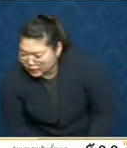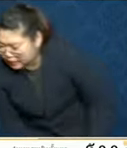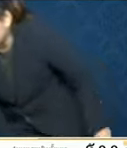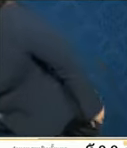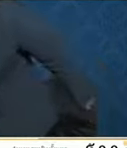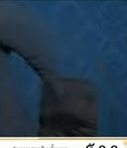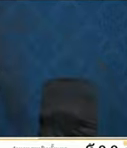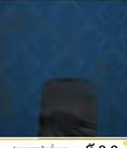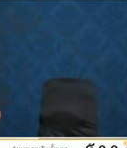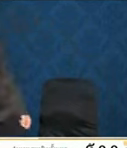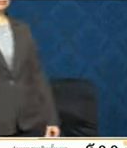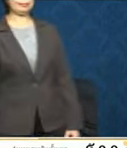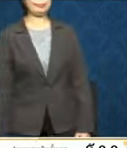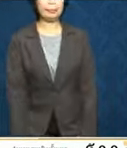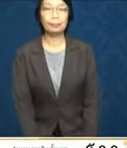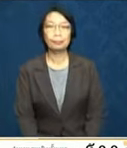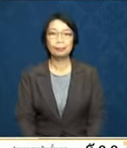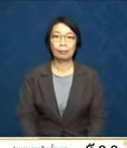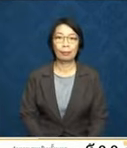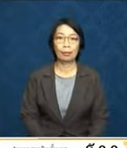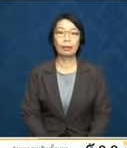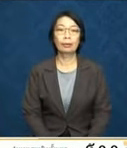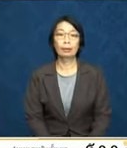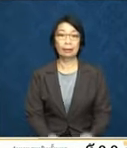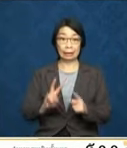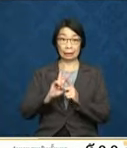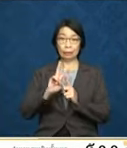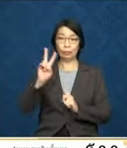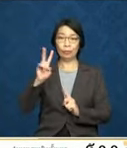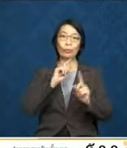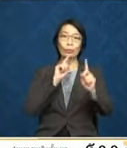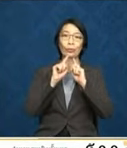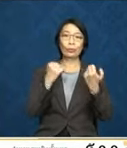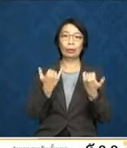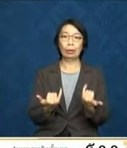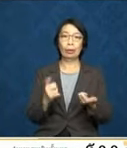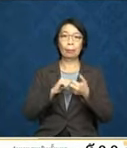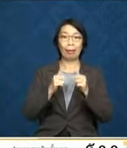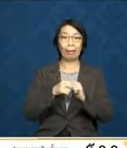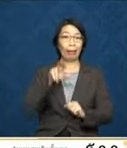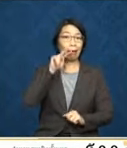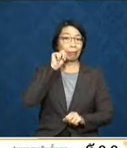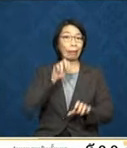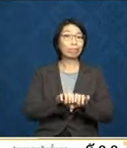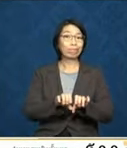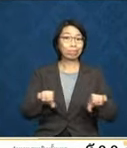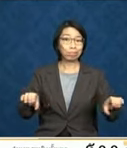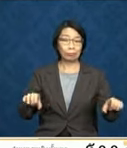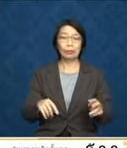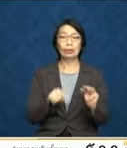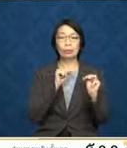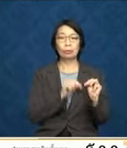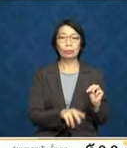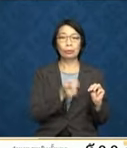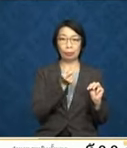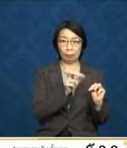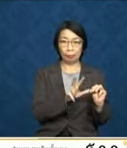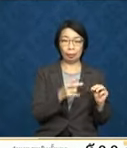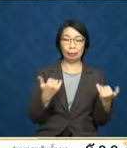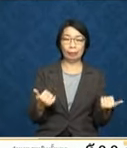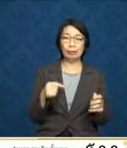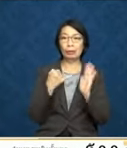ากที่ดิฉันเคยได้หารือเรื่องขอใช้น้ำประปาเพื่อการอุปโภคบริโภคบ้านดอนเงินหมู่ที่13ตำบลบ้านว่าอำเภอเมืองจังหวัดขอน